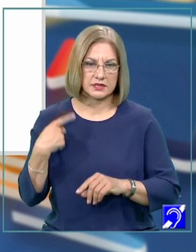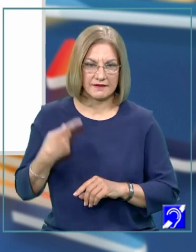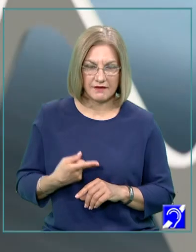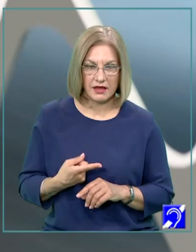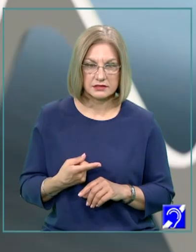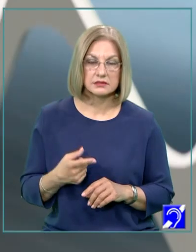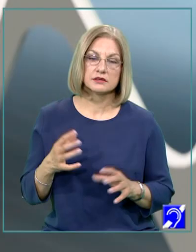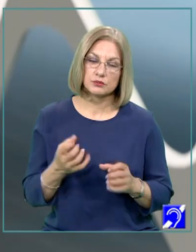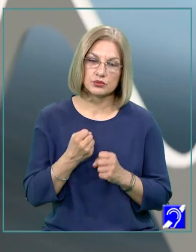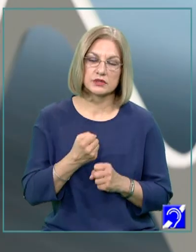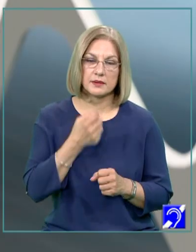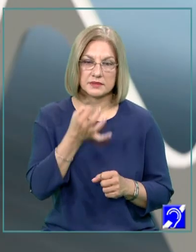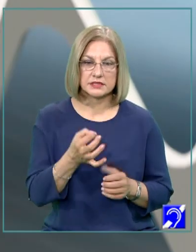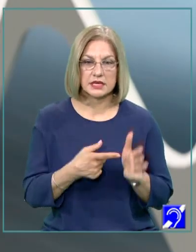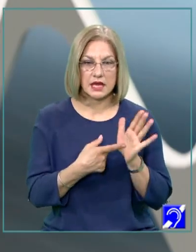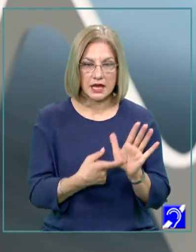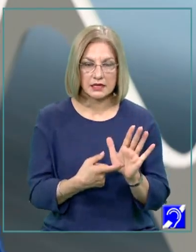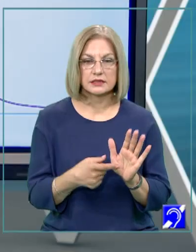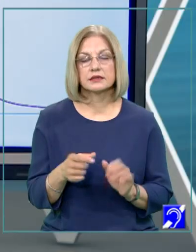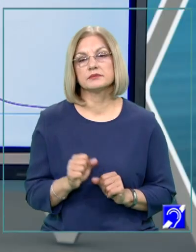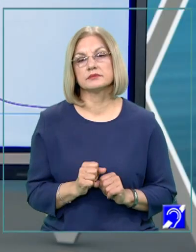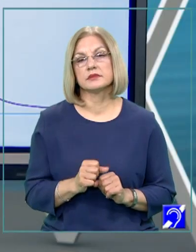putem reprezenta grafic